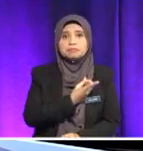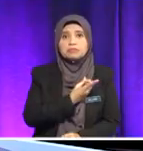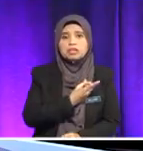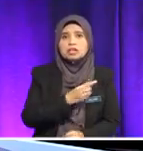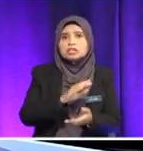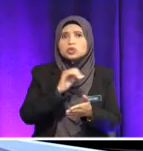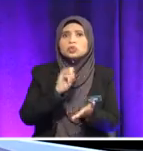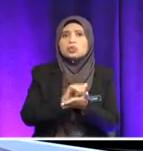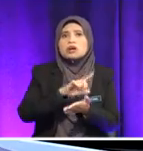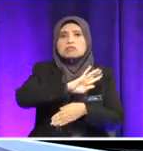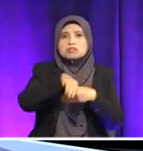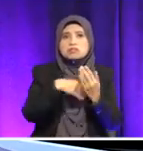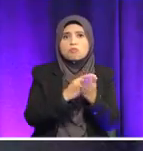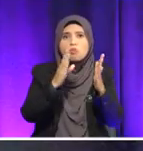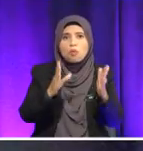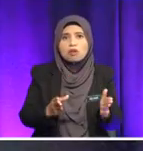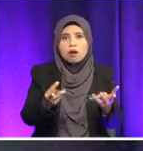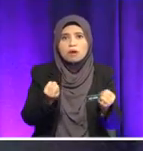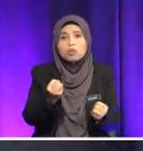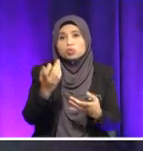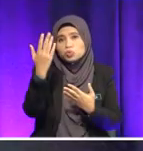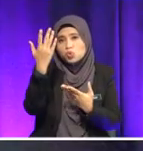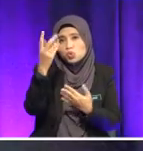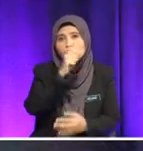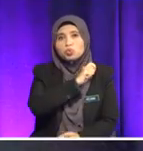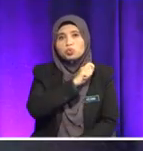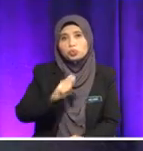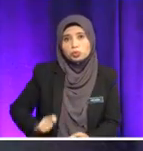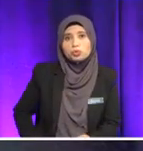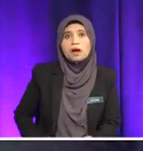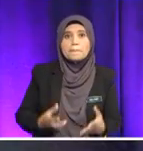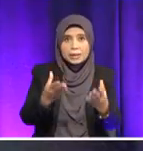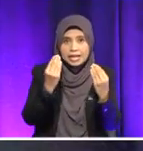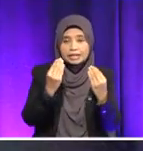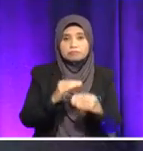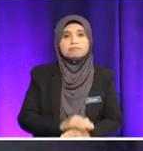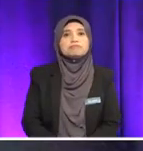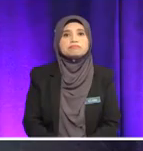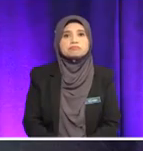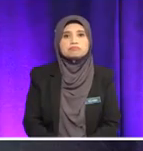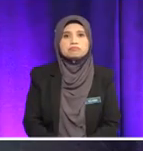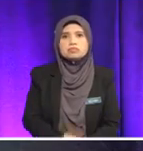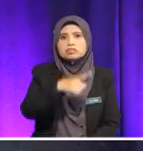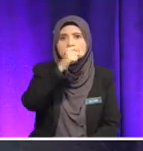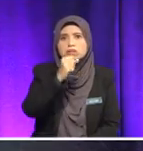ini mau menunggu kepulangan tuku iya iya kopi lagi dua kopi dua